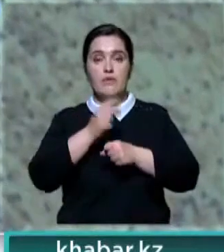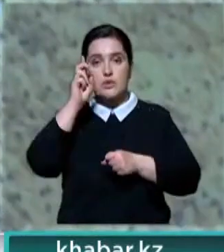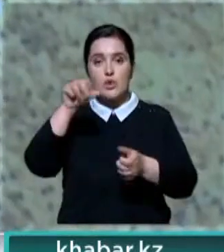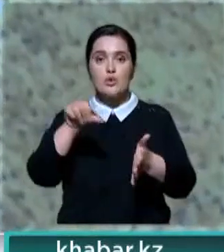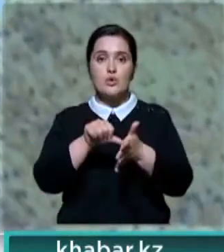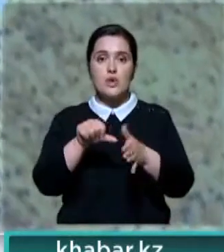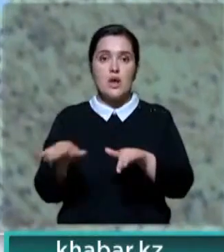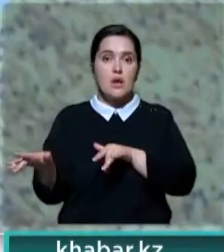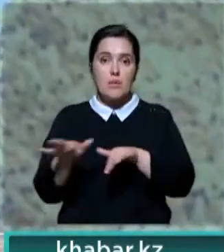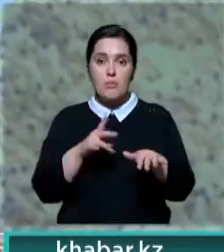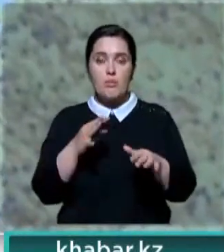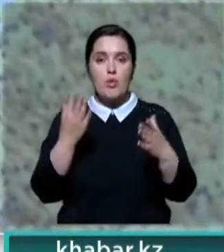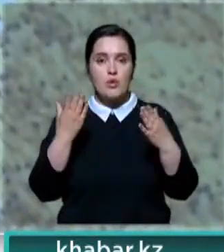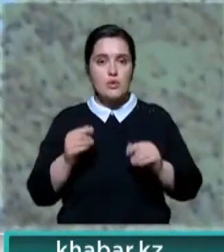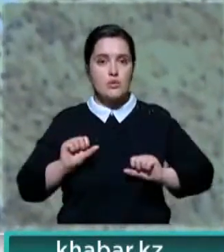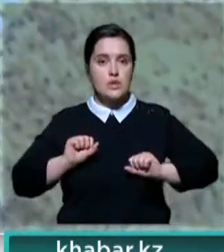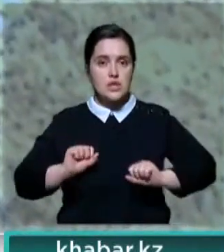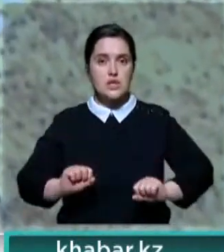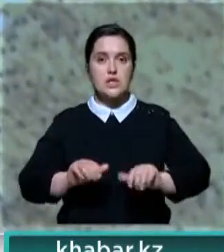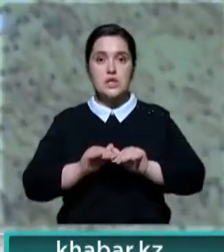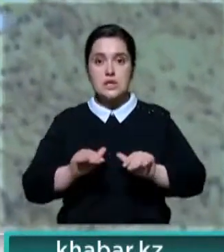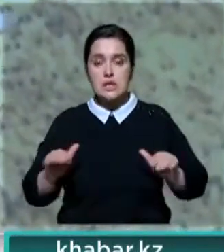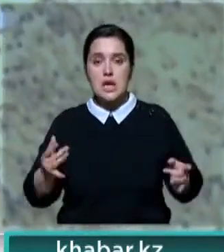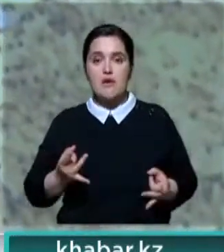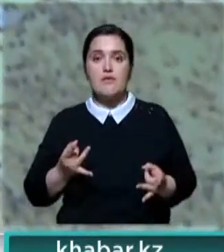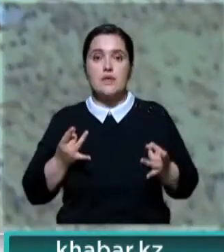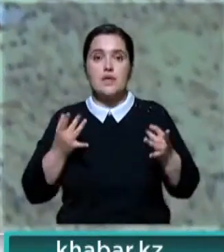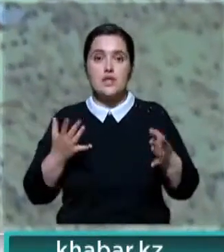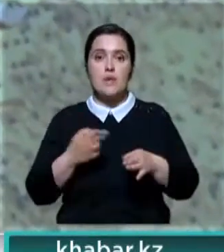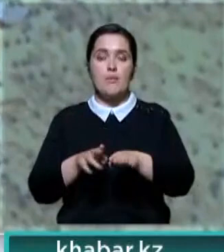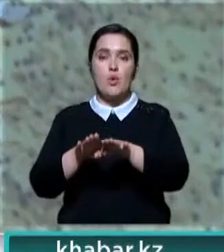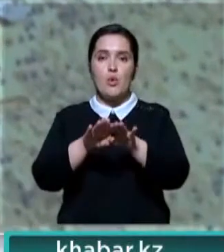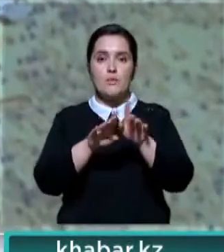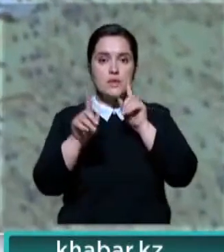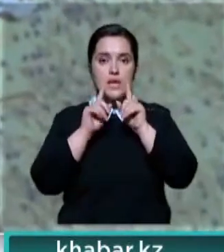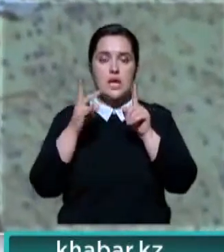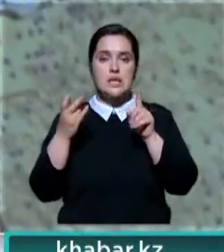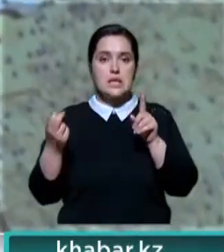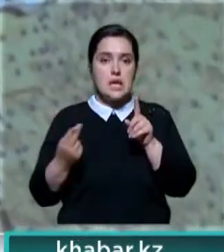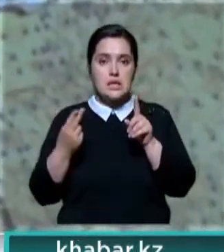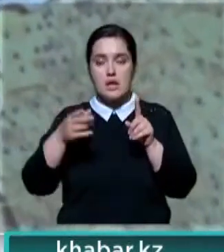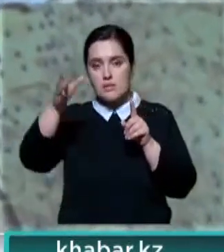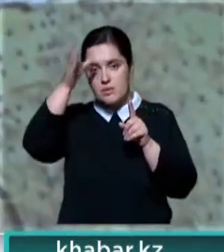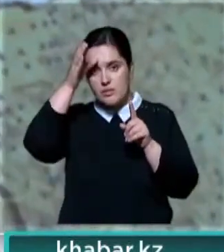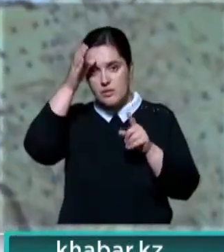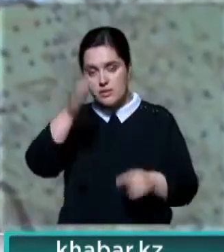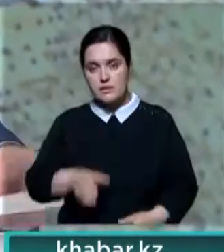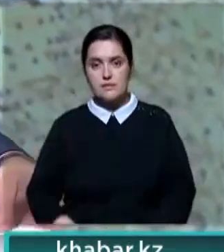глава государства примет участие в мероприятии по случаю дня защиты детей и в торжественно сессии общего собрания национальной академии